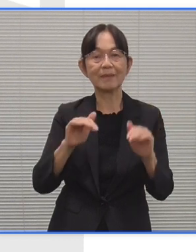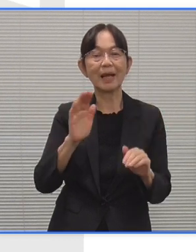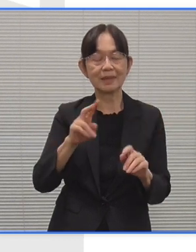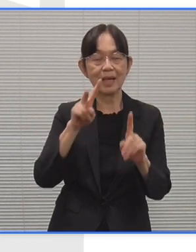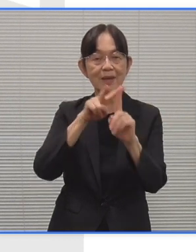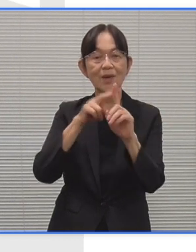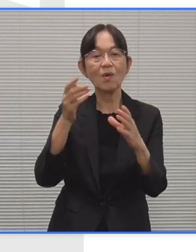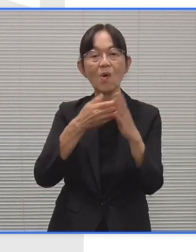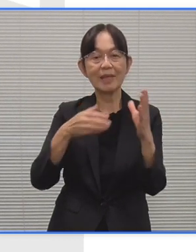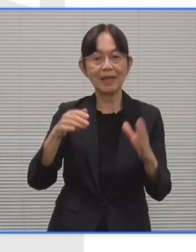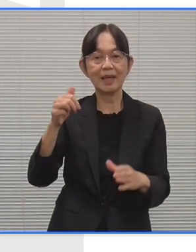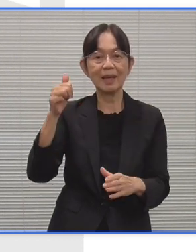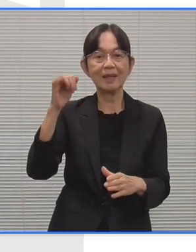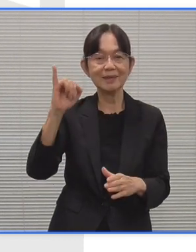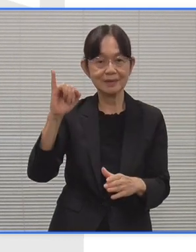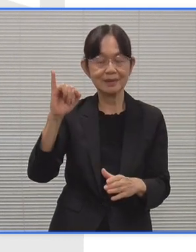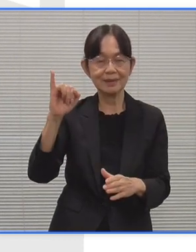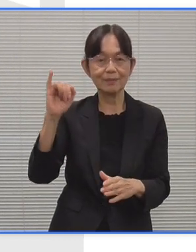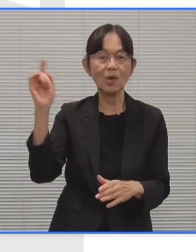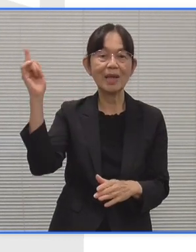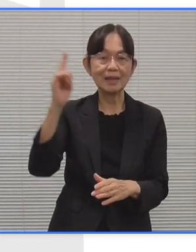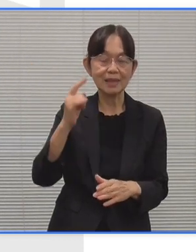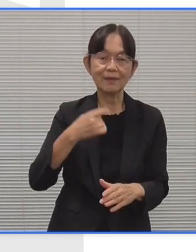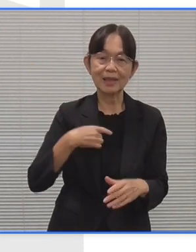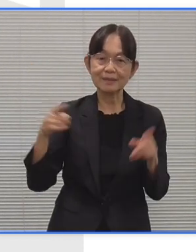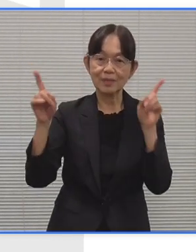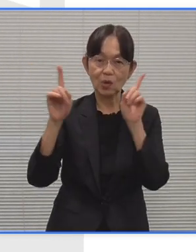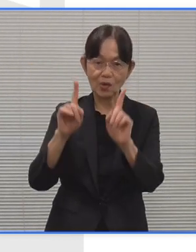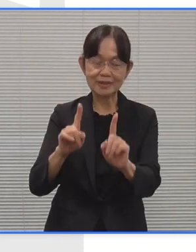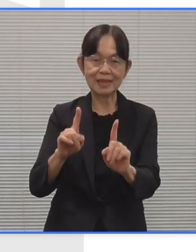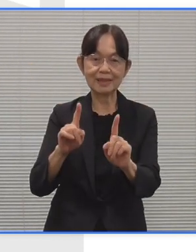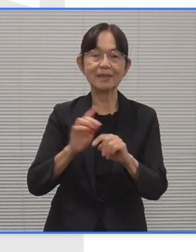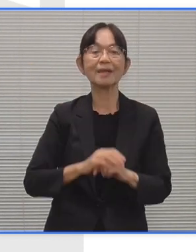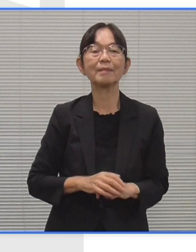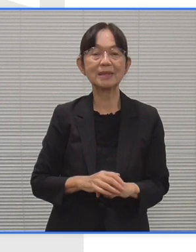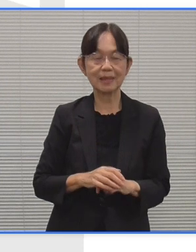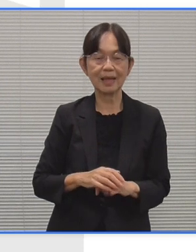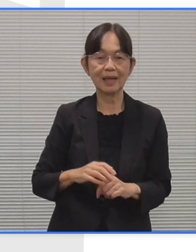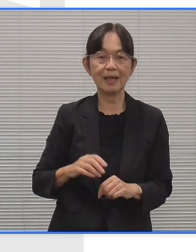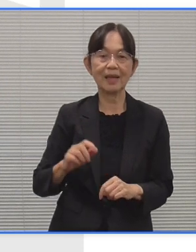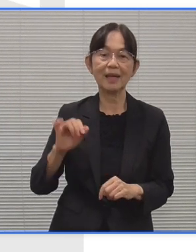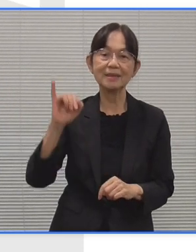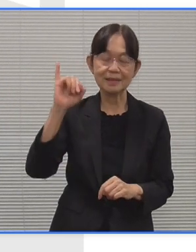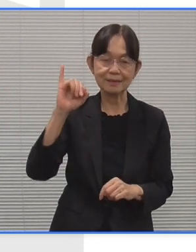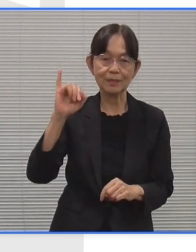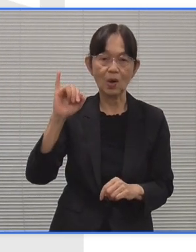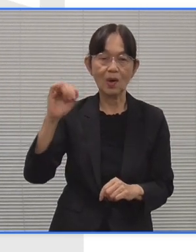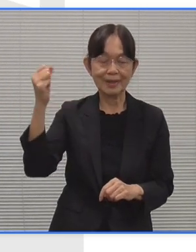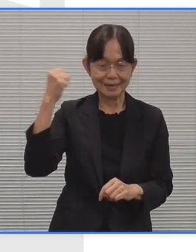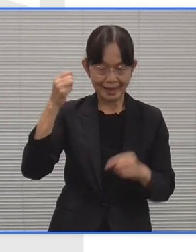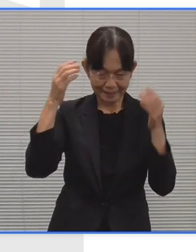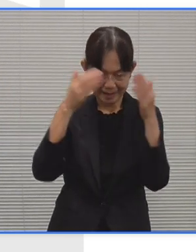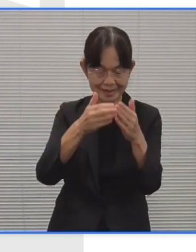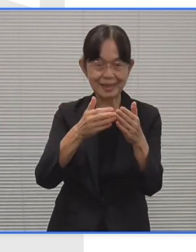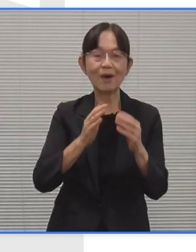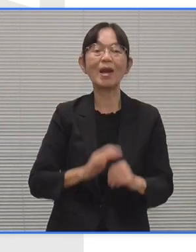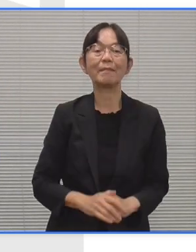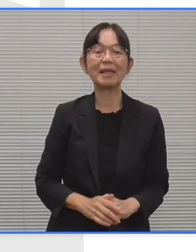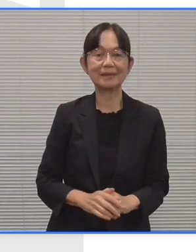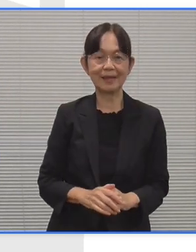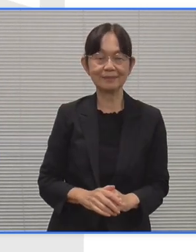事もいらっしゃり、私もご一緒させていただきましたけれども、知事も非常に力が入っておられます。